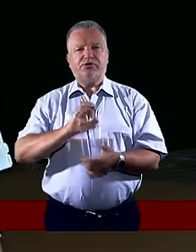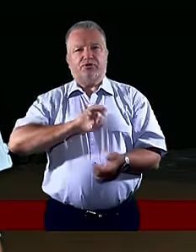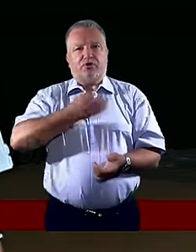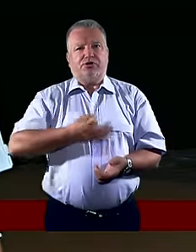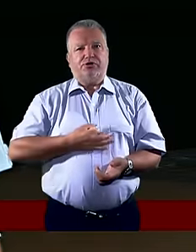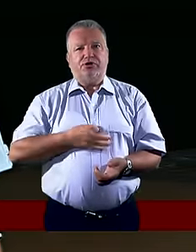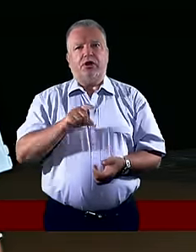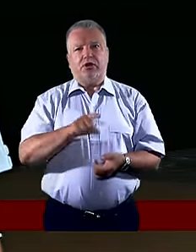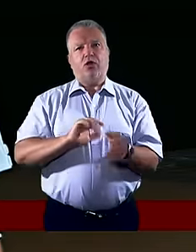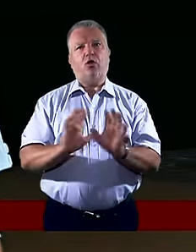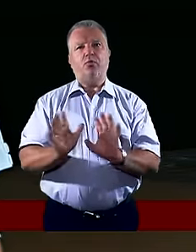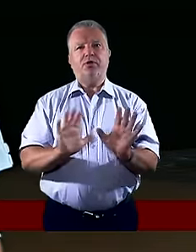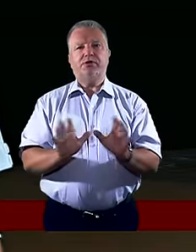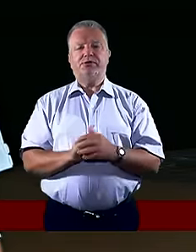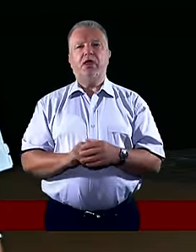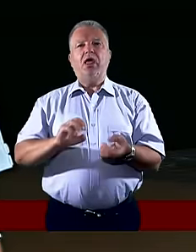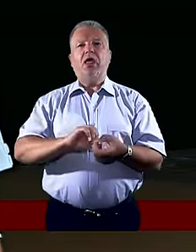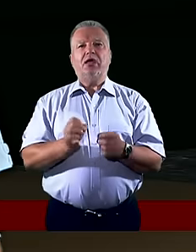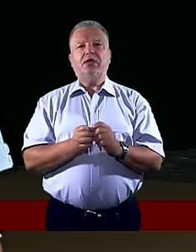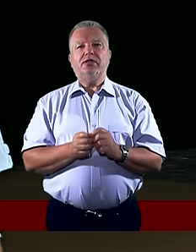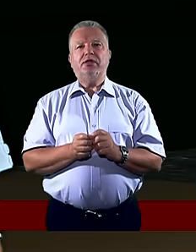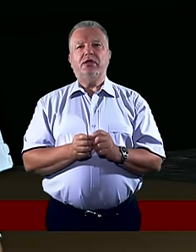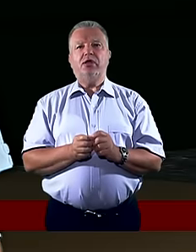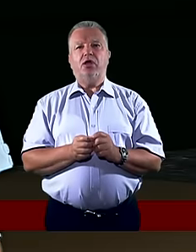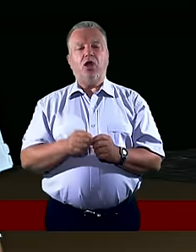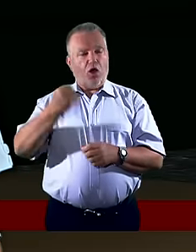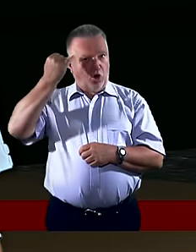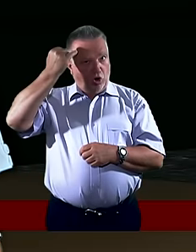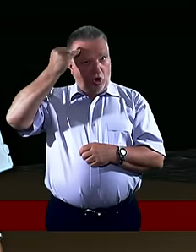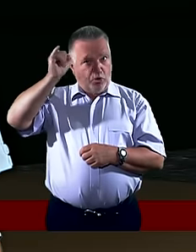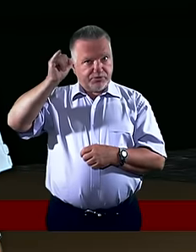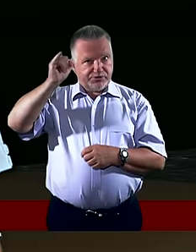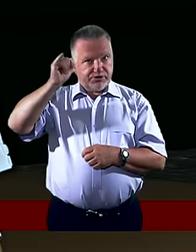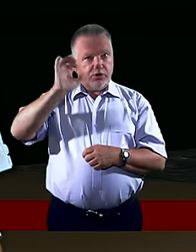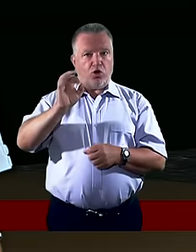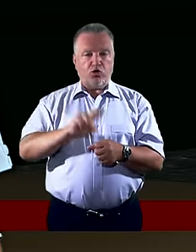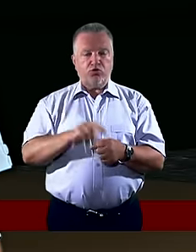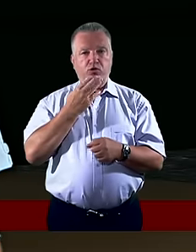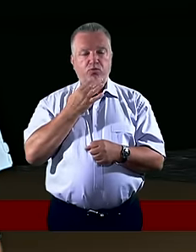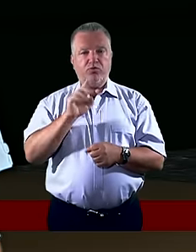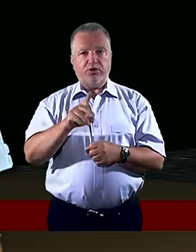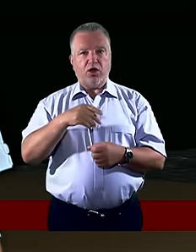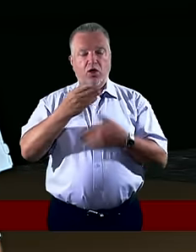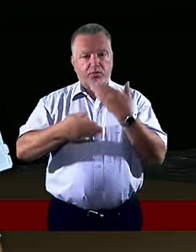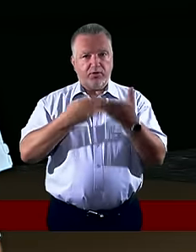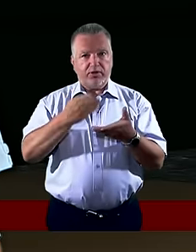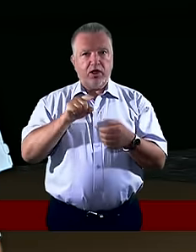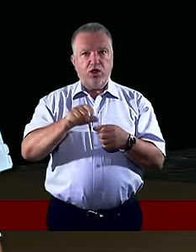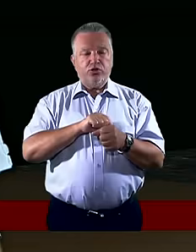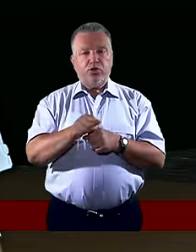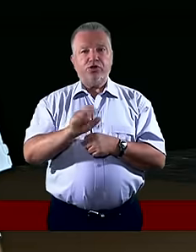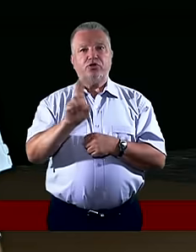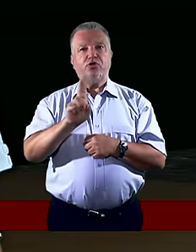jego trosce. Gdy tymczasem obcy, o którym mówi ta przypowieść, to jest ktoś, kto